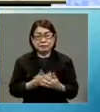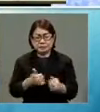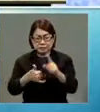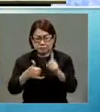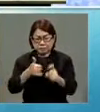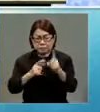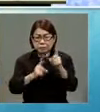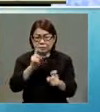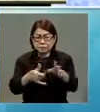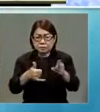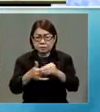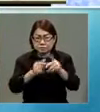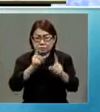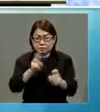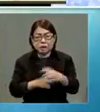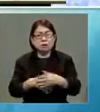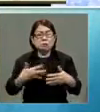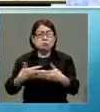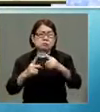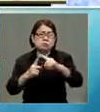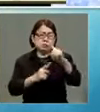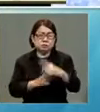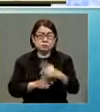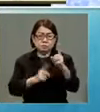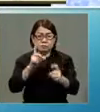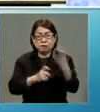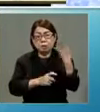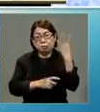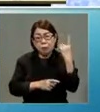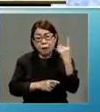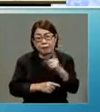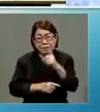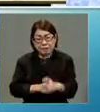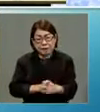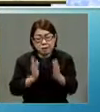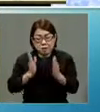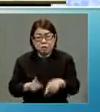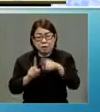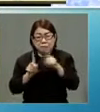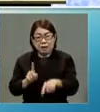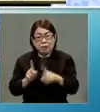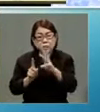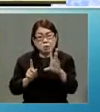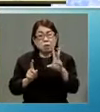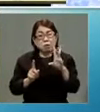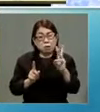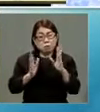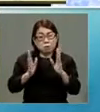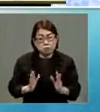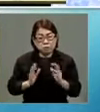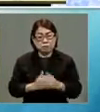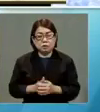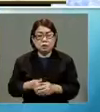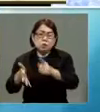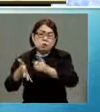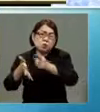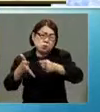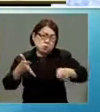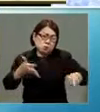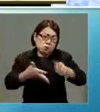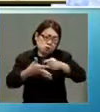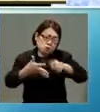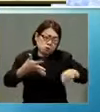กาก็ยังเป็นอันดับที่1อยู่เสียชีวิตไปเมื่อวานนี้ 1,606 รายนะครับอันดับต่างๆยังคงเดิมเหมือน